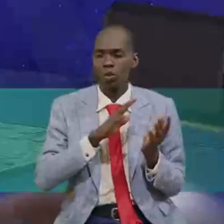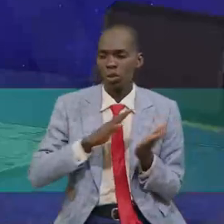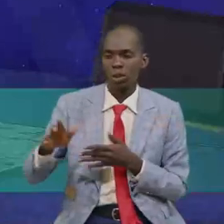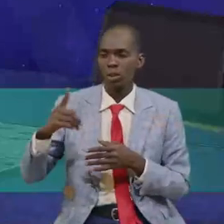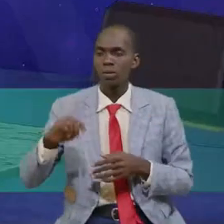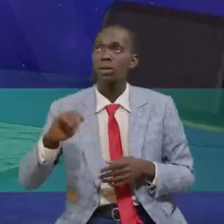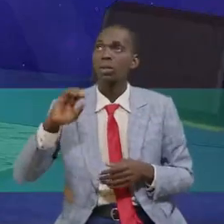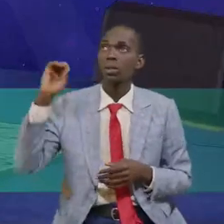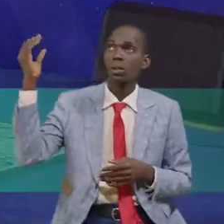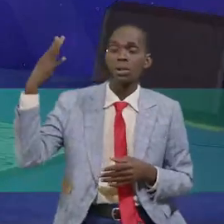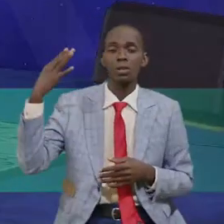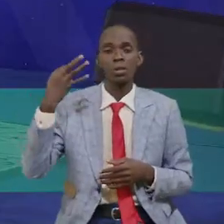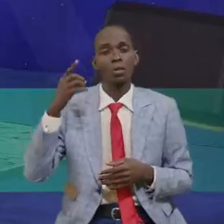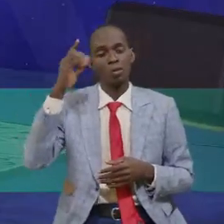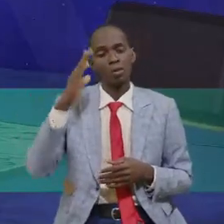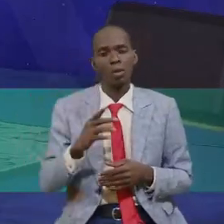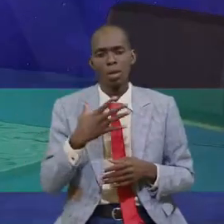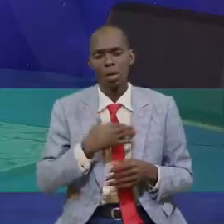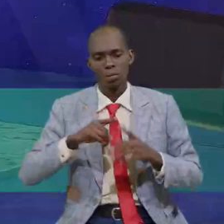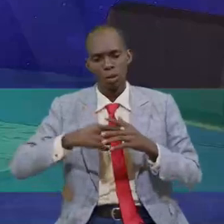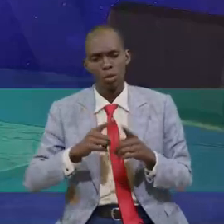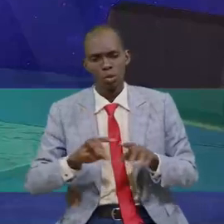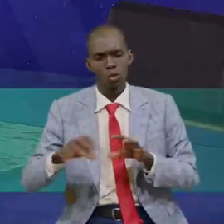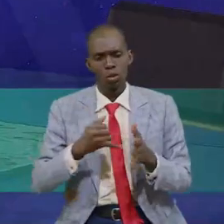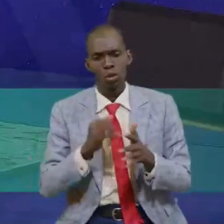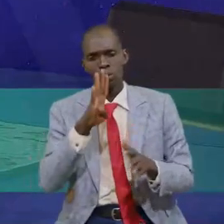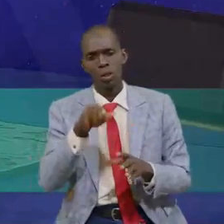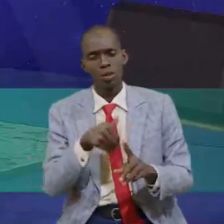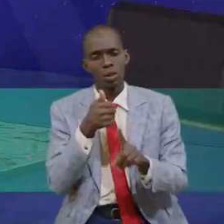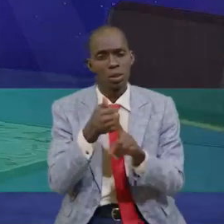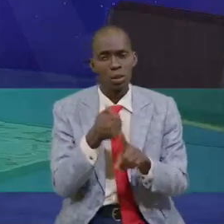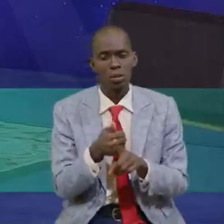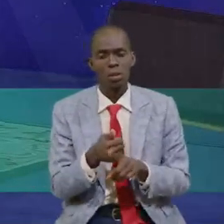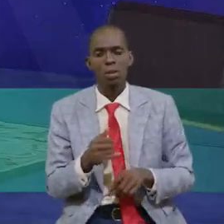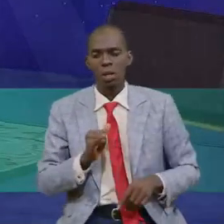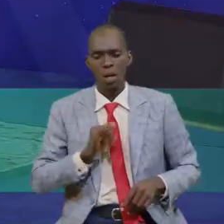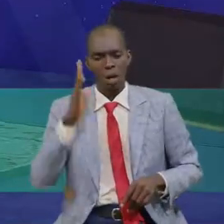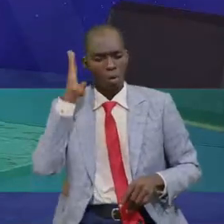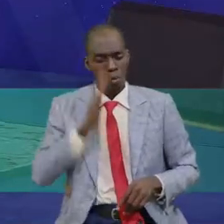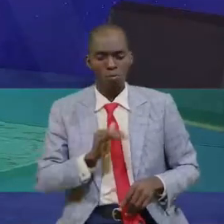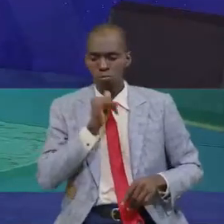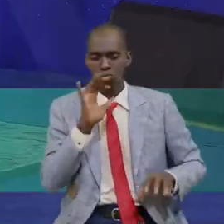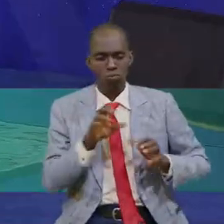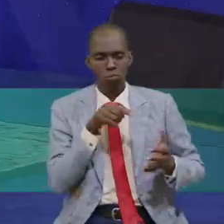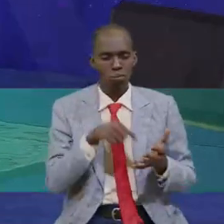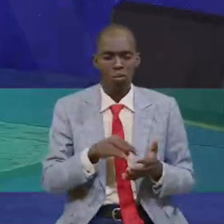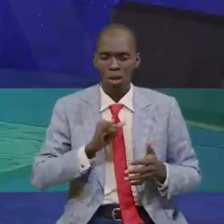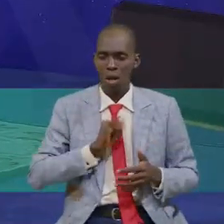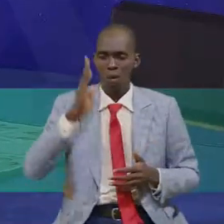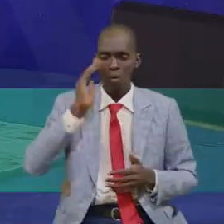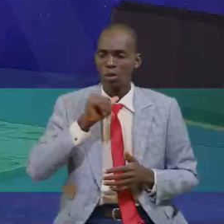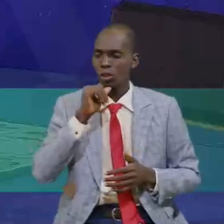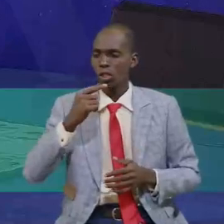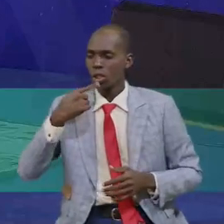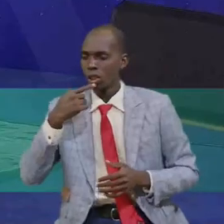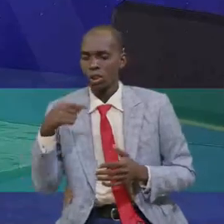Dieu, et tu le fais de toi-même, je ne vais pas faire ci, je ne vais pas dire ceci, je ne